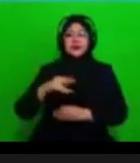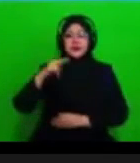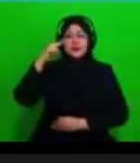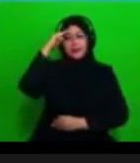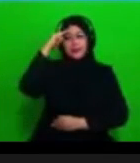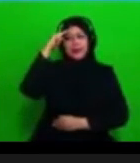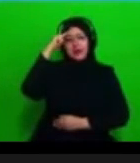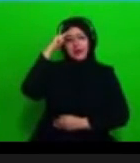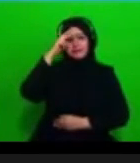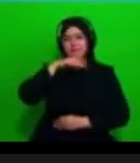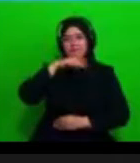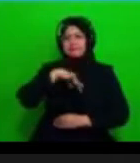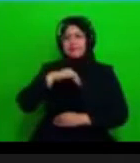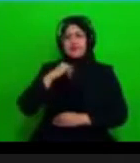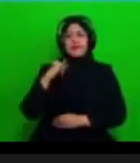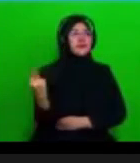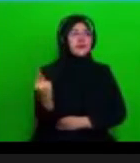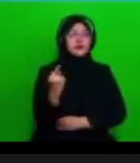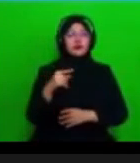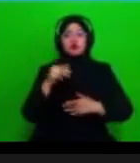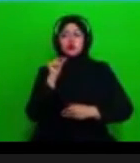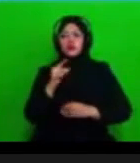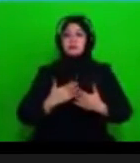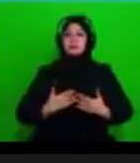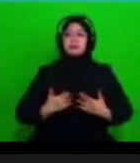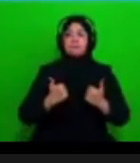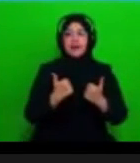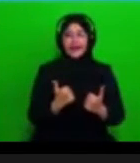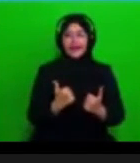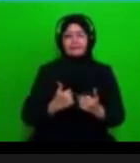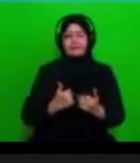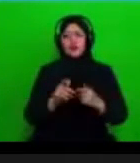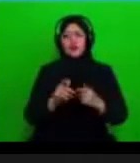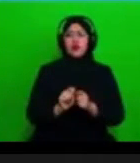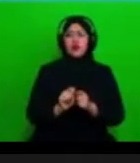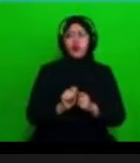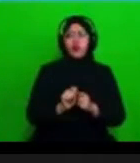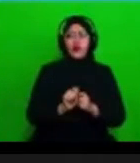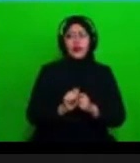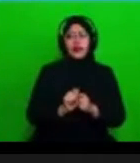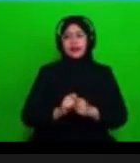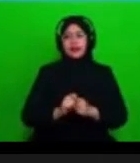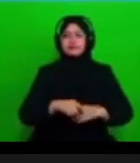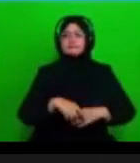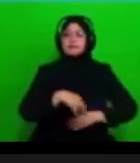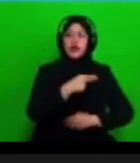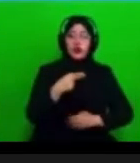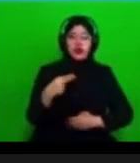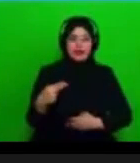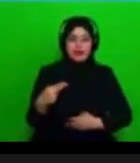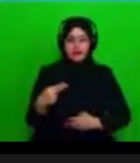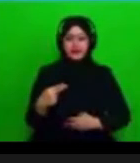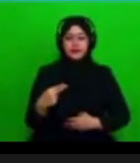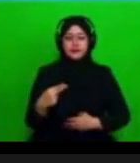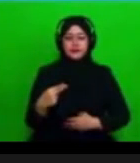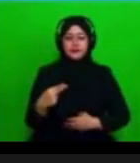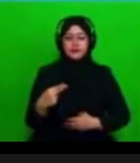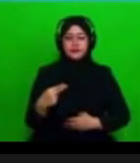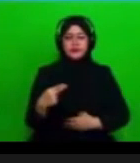di dunia masa depan, pemimpin-pemimpin baik dalam kebaikan apapun yang akan menghebatkan dunia dan memaslahatkan